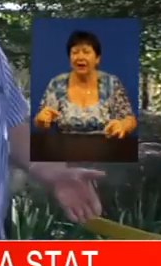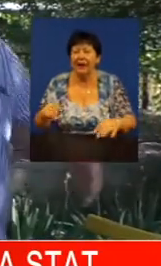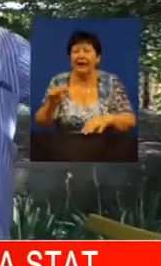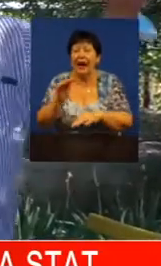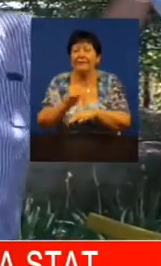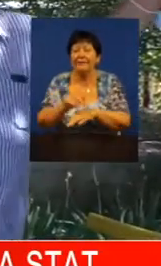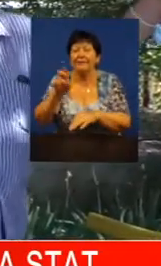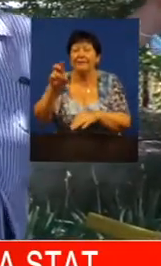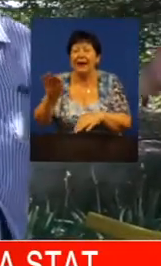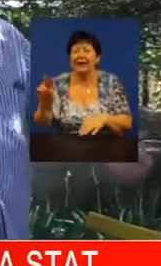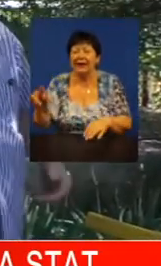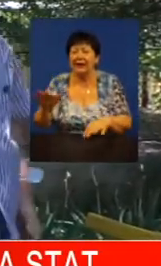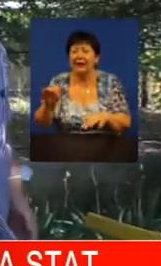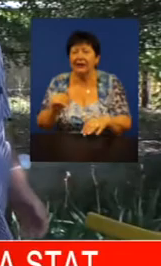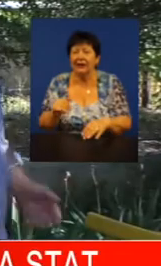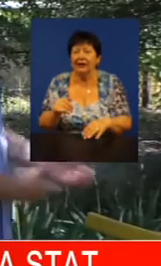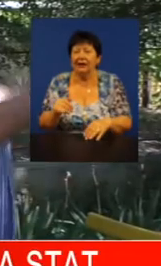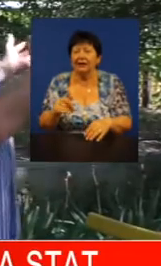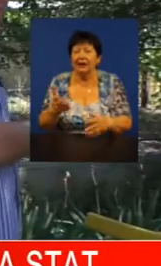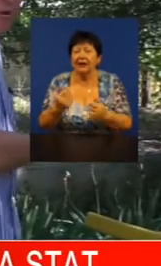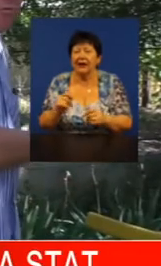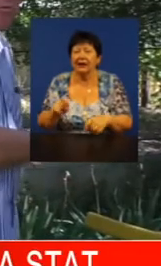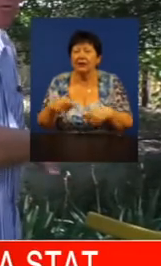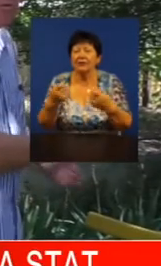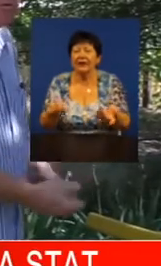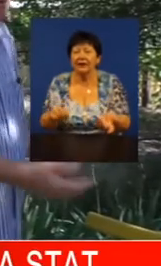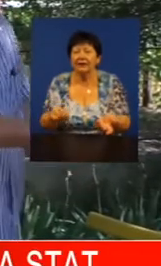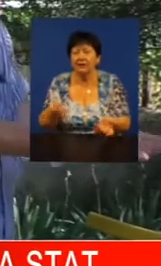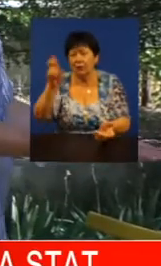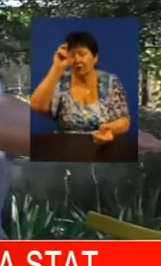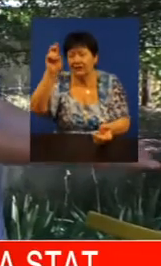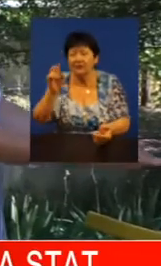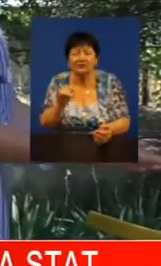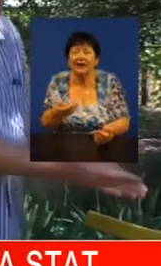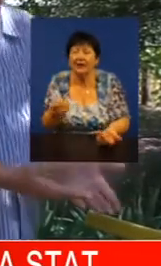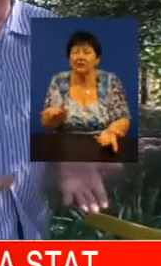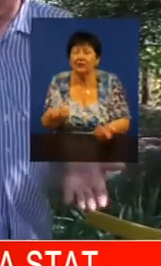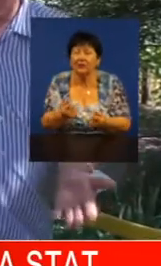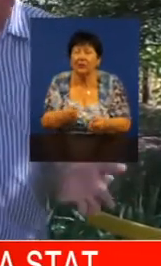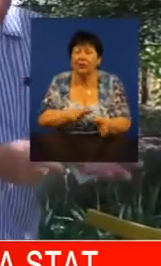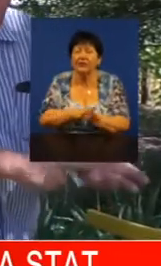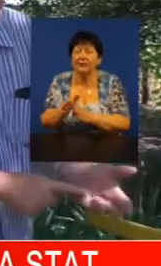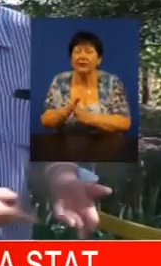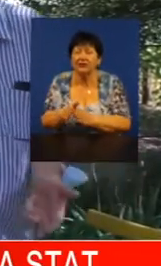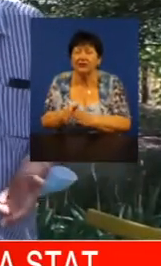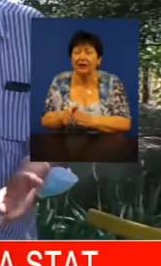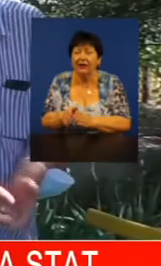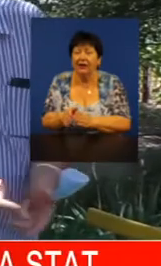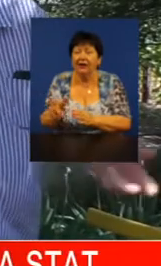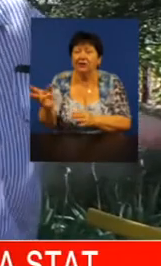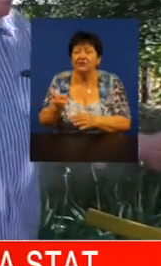și ala acționează, vă zic, pe bază de licență care o dă guvernul. Și dacă el nu îndeplinește cerințele, vă zic,